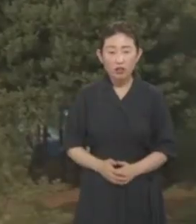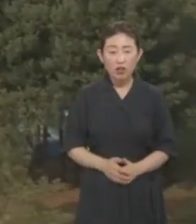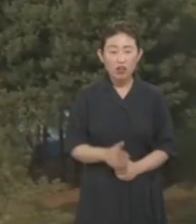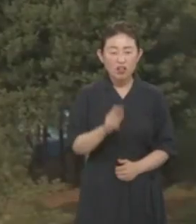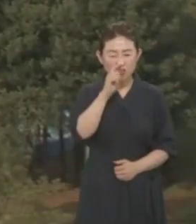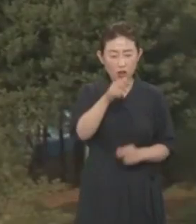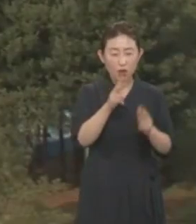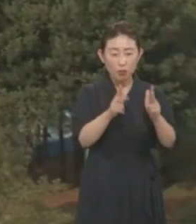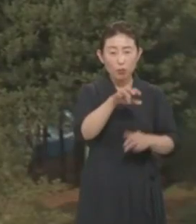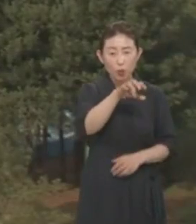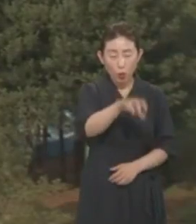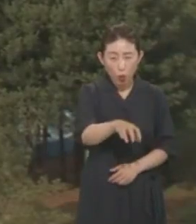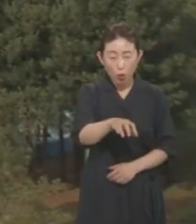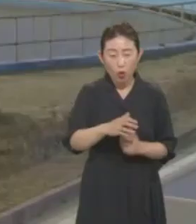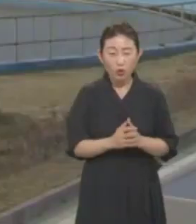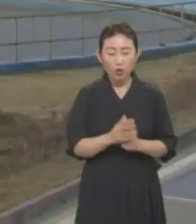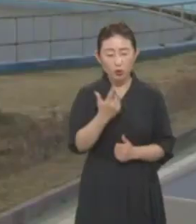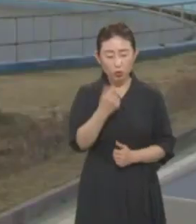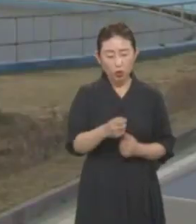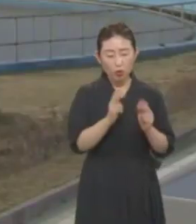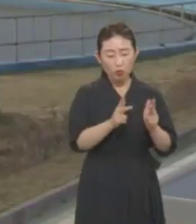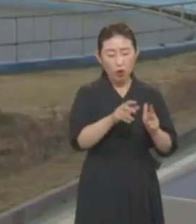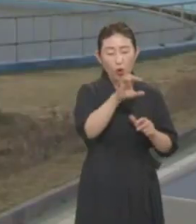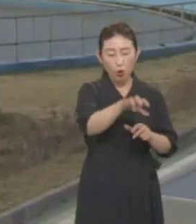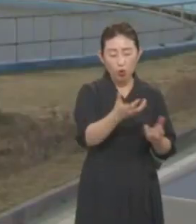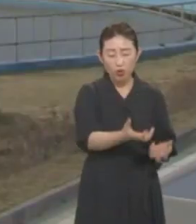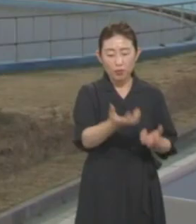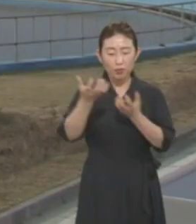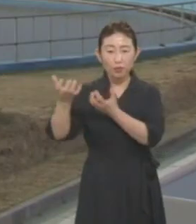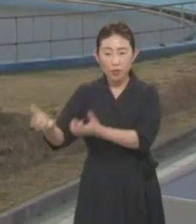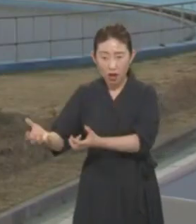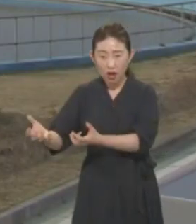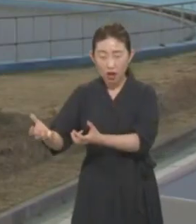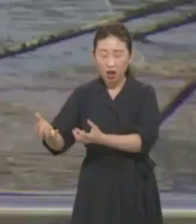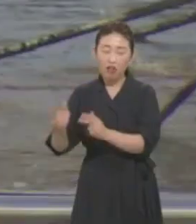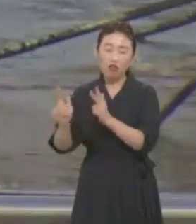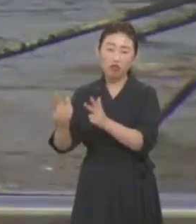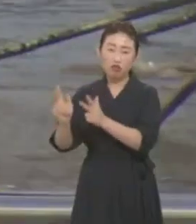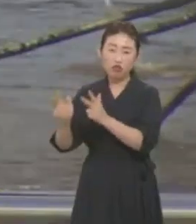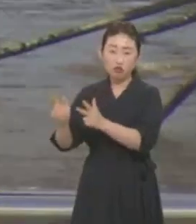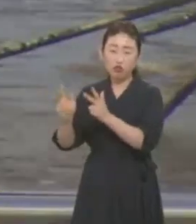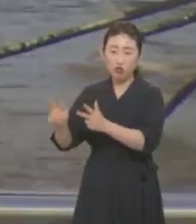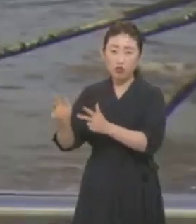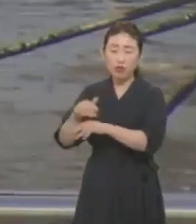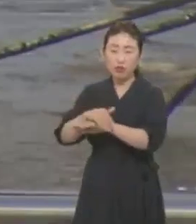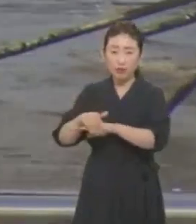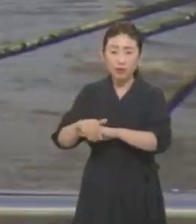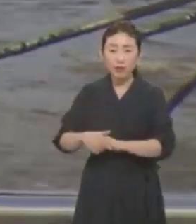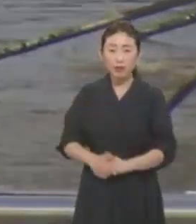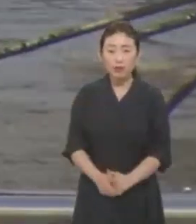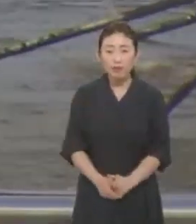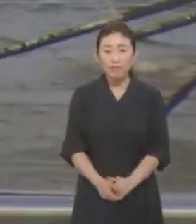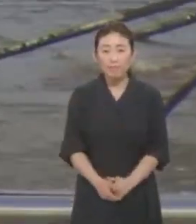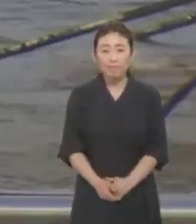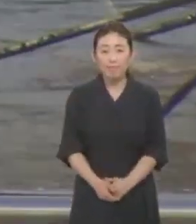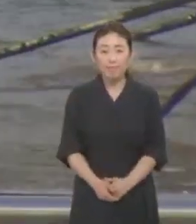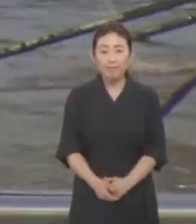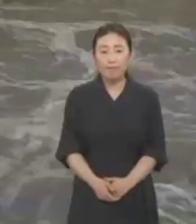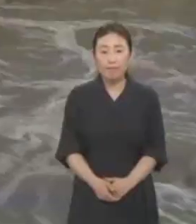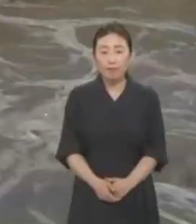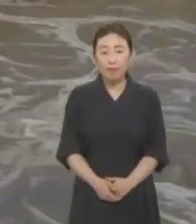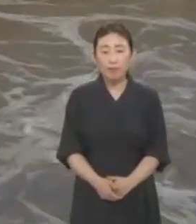원촌동 하수처리장과 오정동 분뇨처리장이 금고동으로 통합돼 하루 65만 세제곱미터를 처리하게